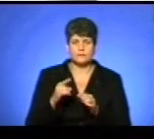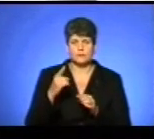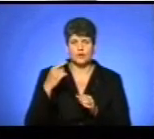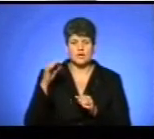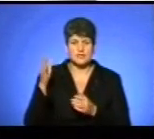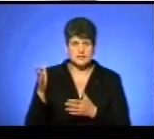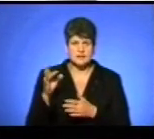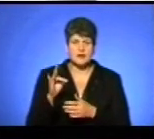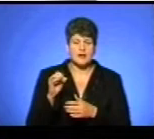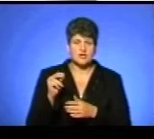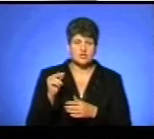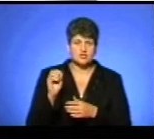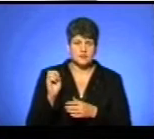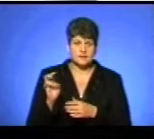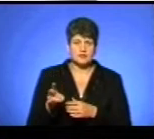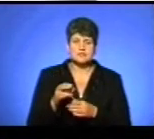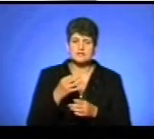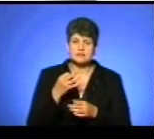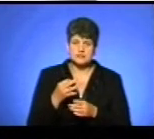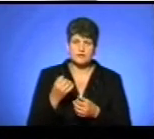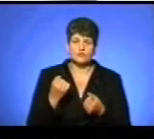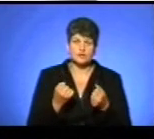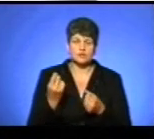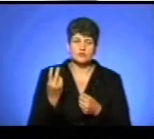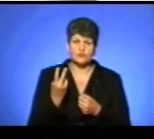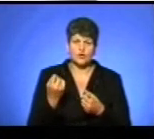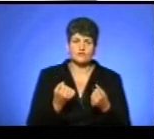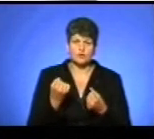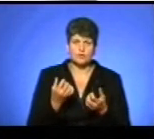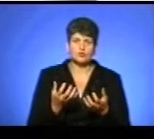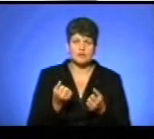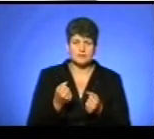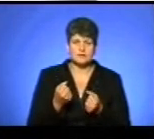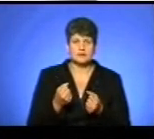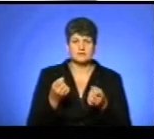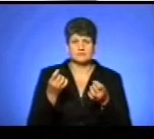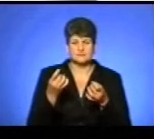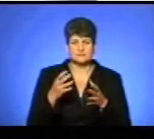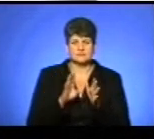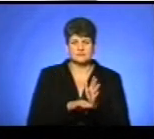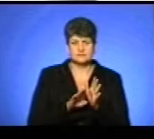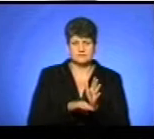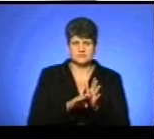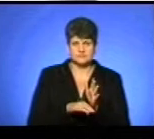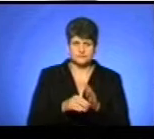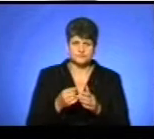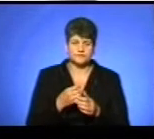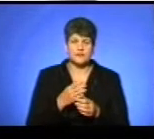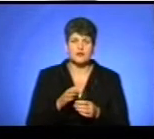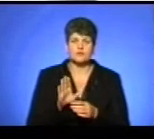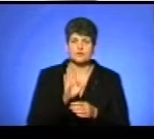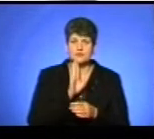Речник патрульної поліції Оксана Смільська повідомила, водії двох автівок отримали поверхневі забої та рани. У пасажирки